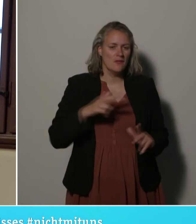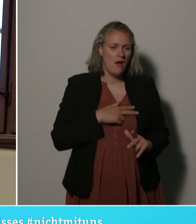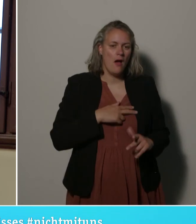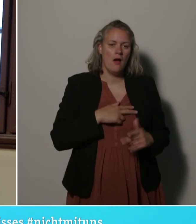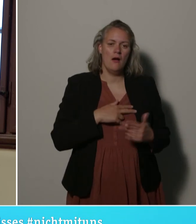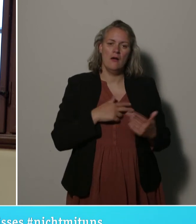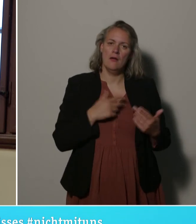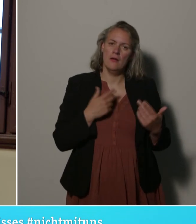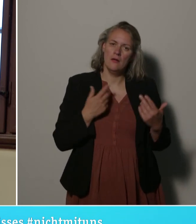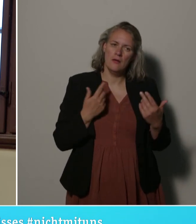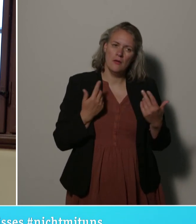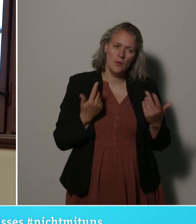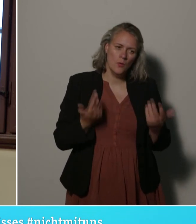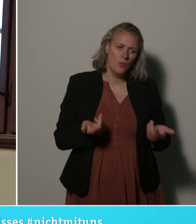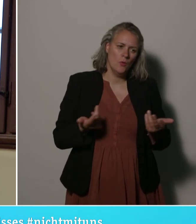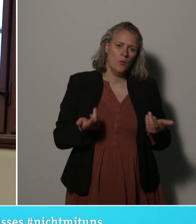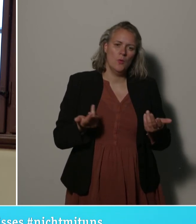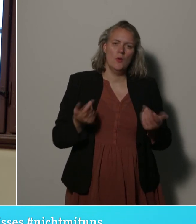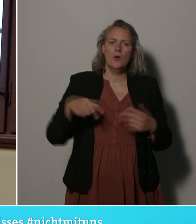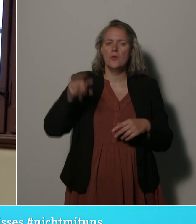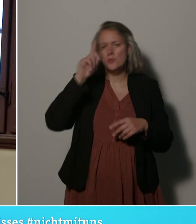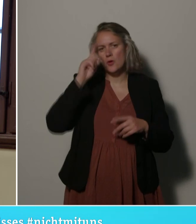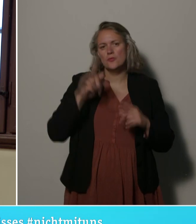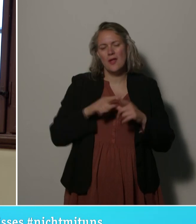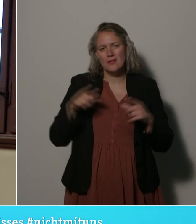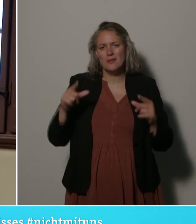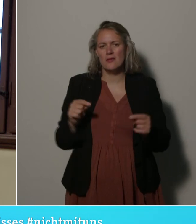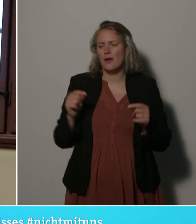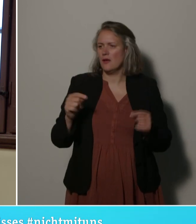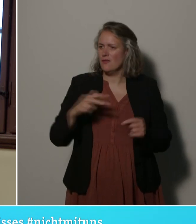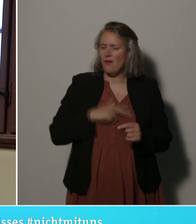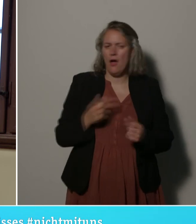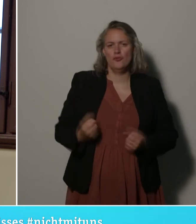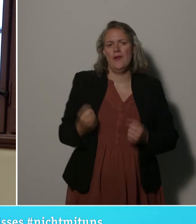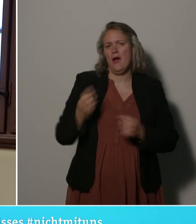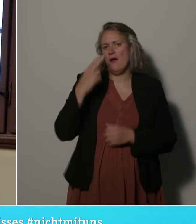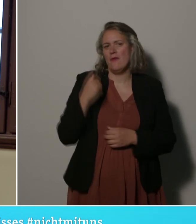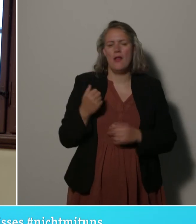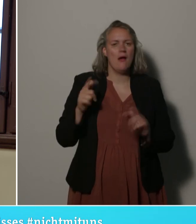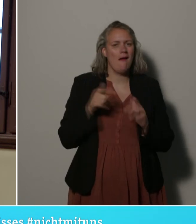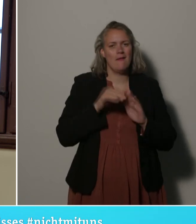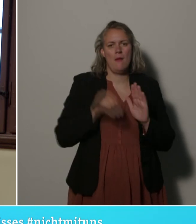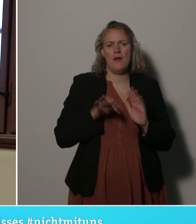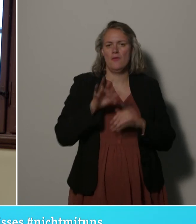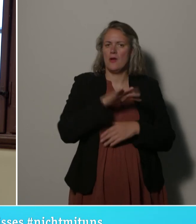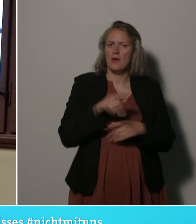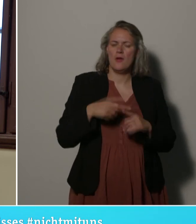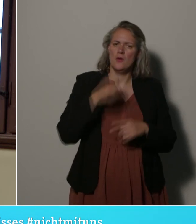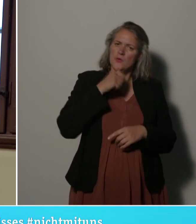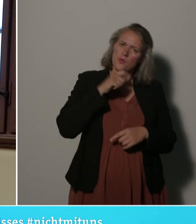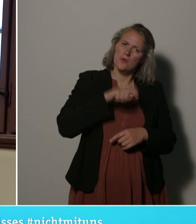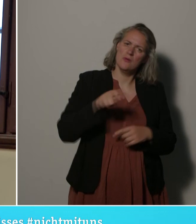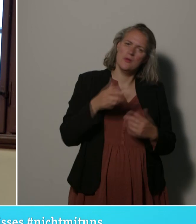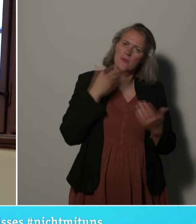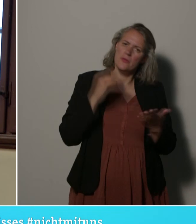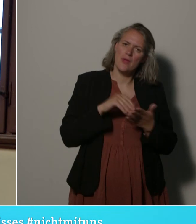für unverzeihlich und ein Geburtsfehler des Deutschlandtickets, dass es keine Rabattierung für Kinder und Jugendliche